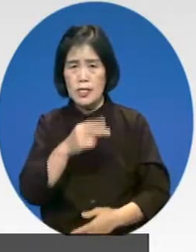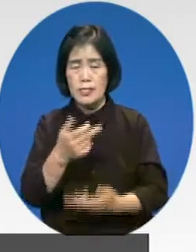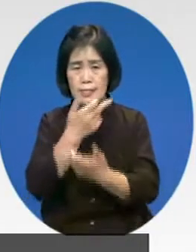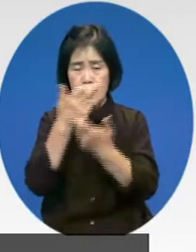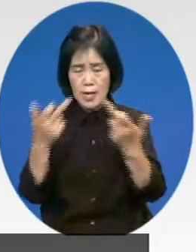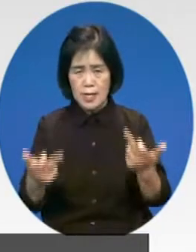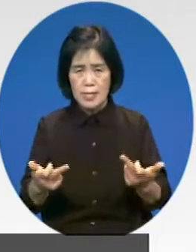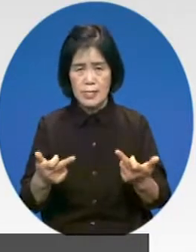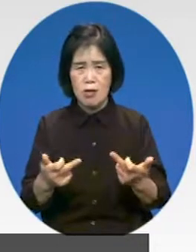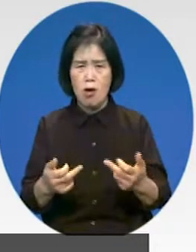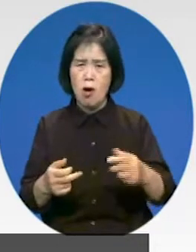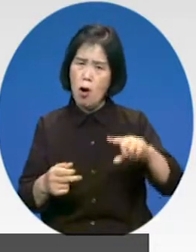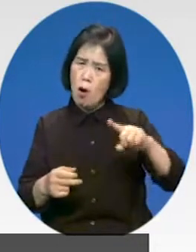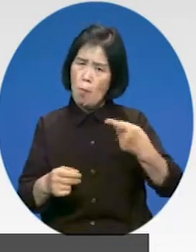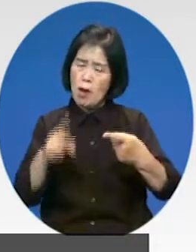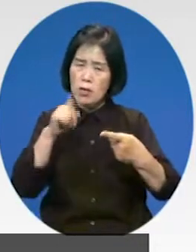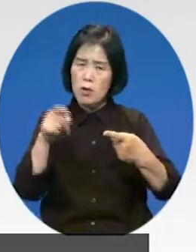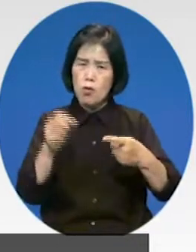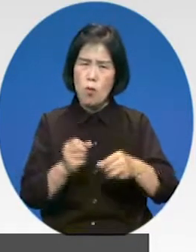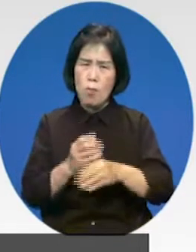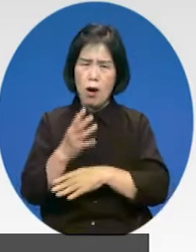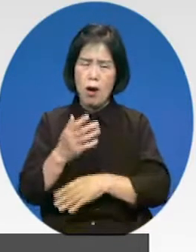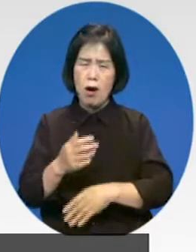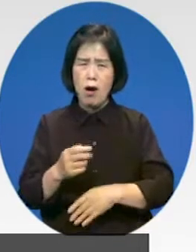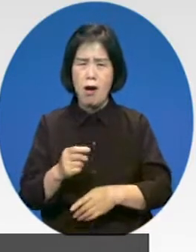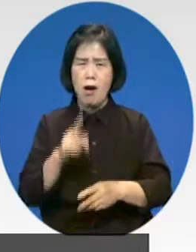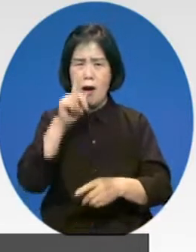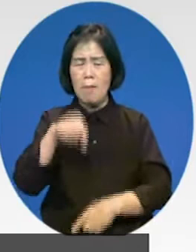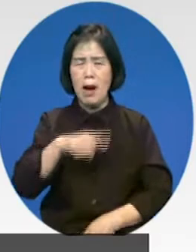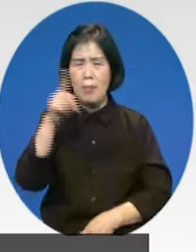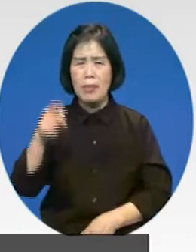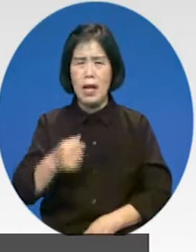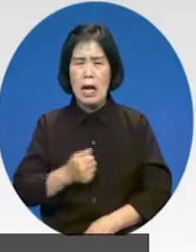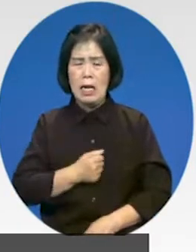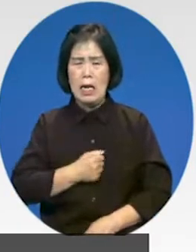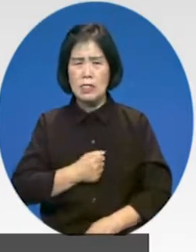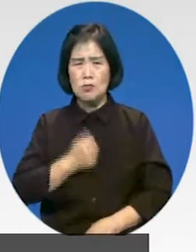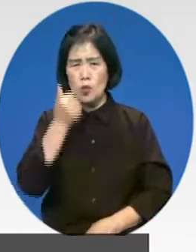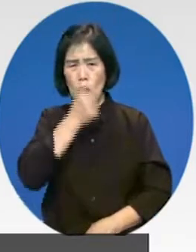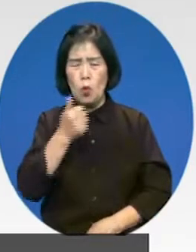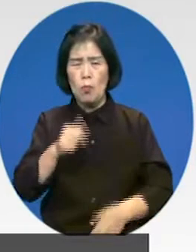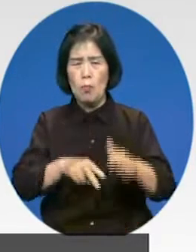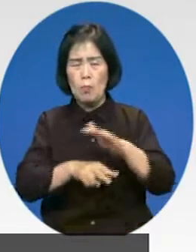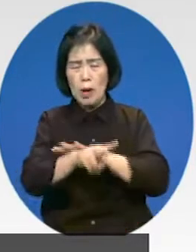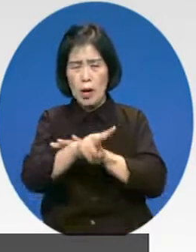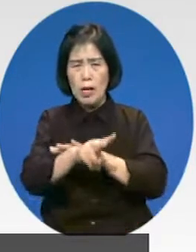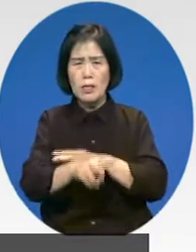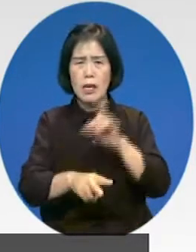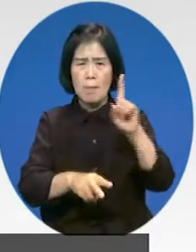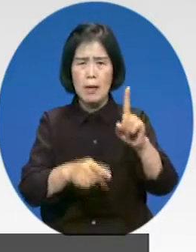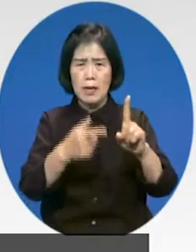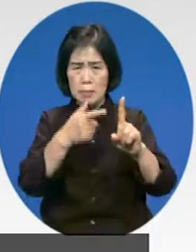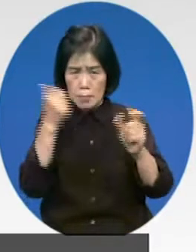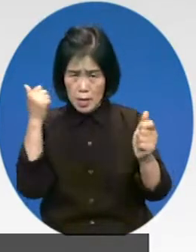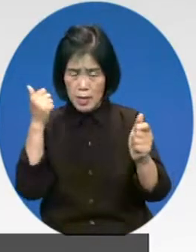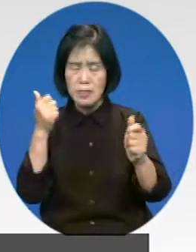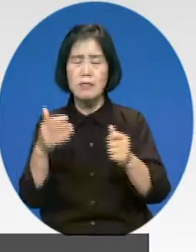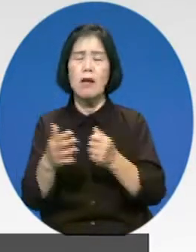야산에서 100kg짜리 반달가슴곰 두 마리가 탈출한 이후 지금 당국이 한 마리는 사살을 했지만 한 마리의 행방은